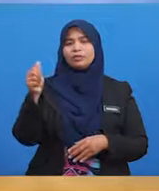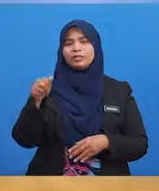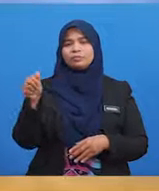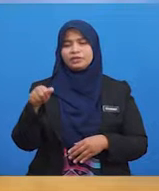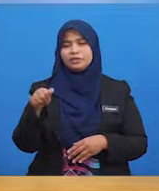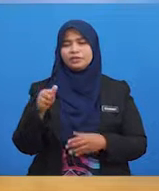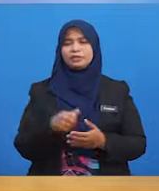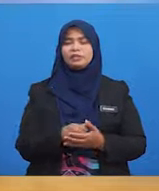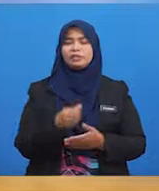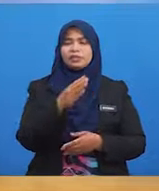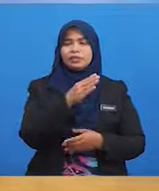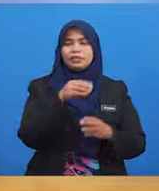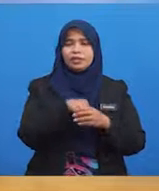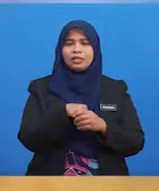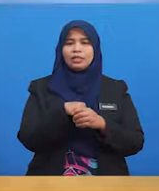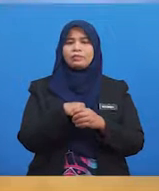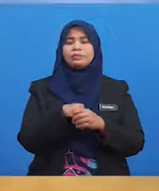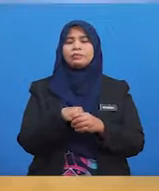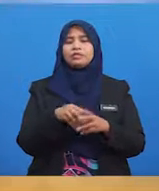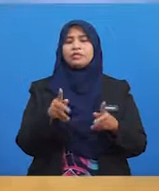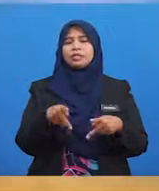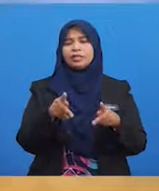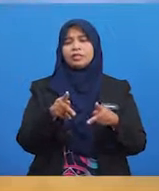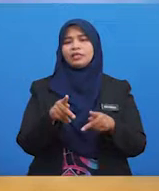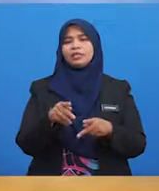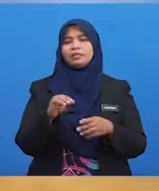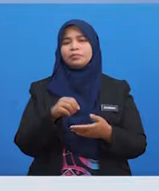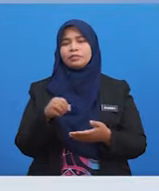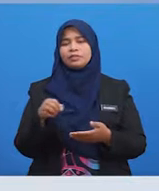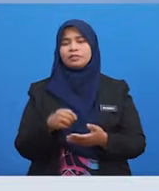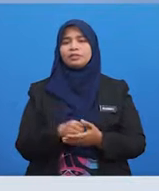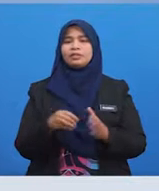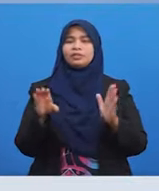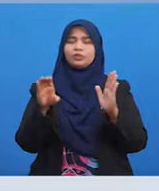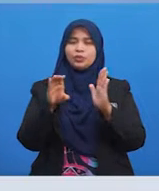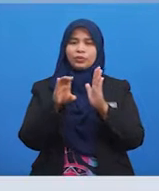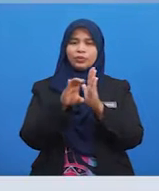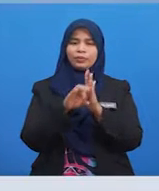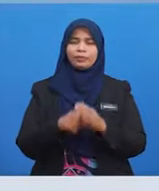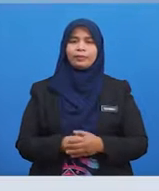hamzah dalam kaedah penulisan. Contohnya,